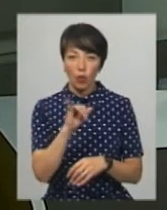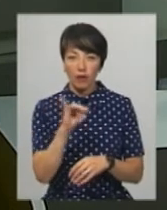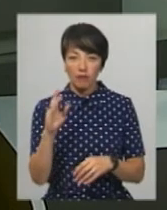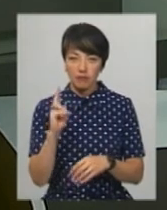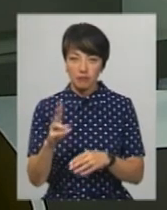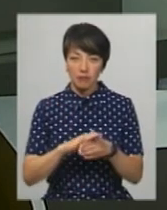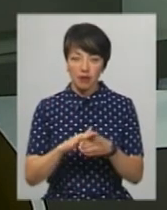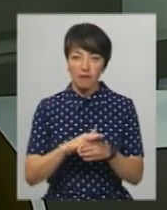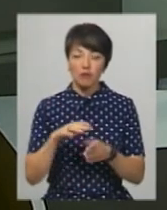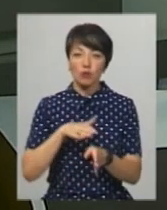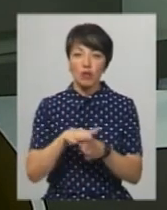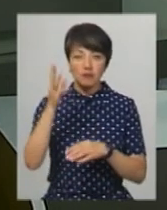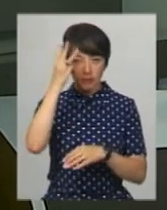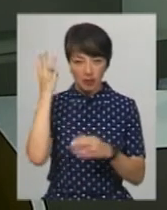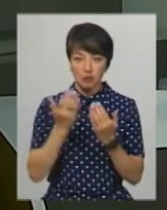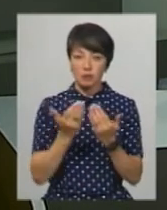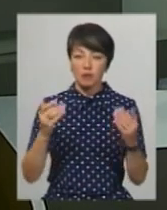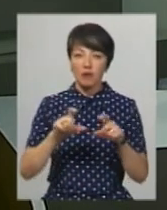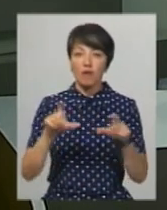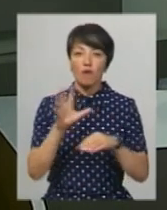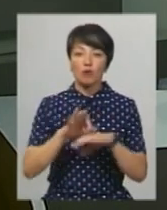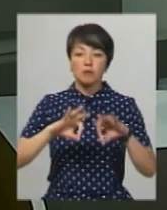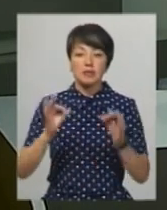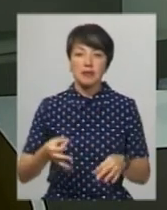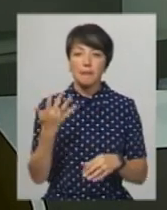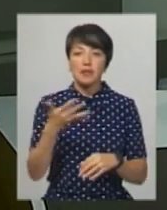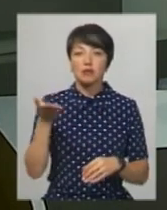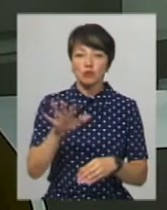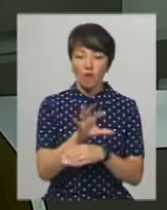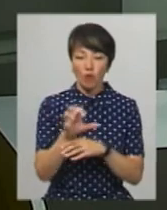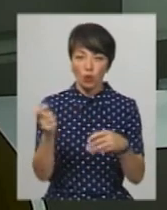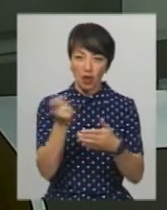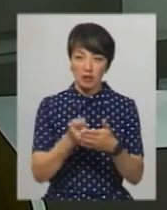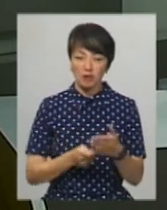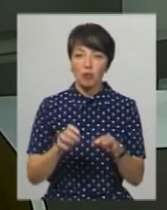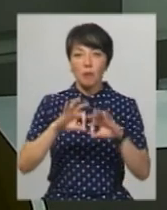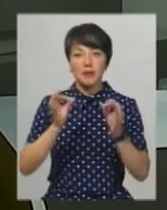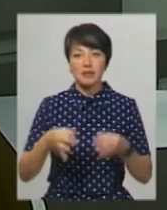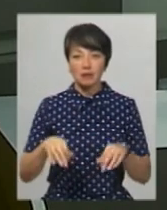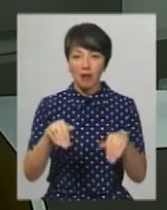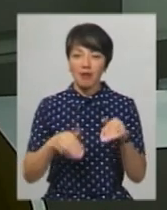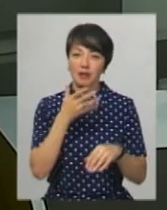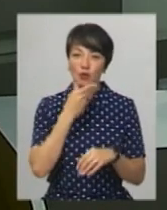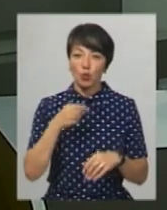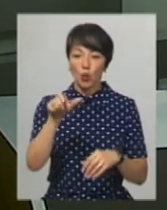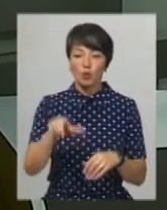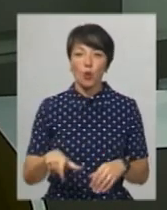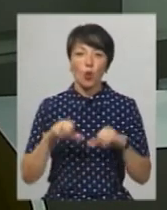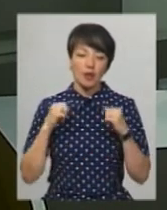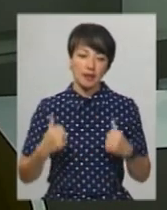У міському музеї-студії фотомистецтва представлено 50 фотокартин про мистецтво балету і красу людського